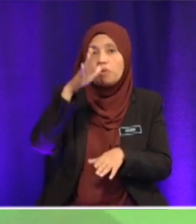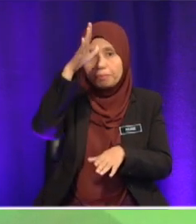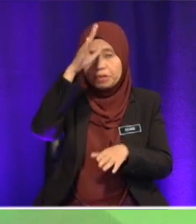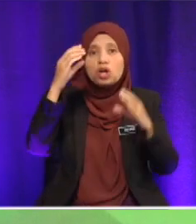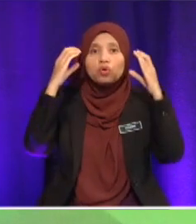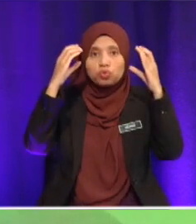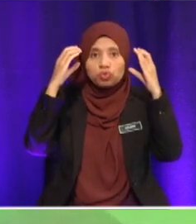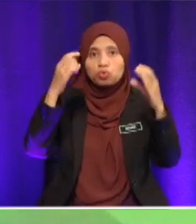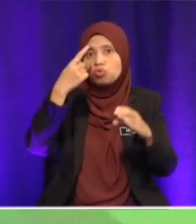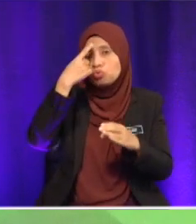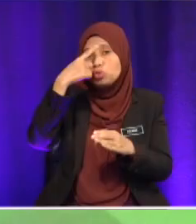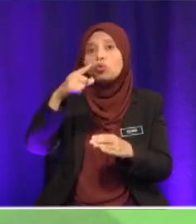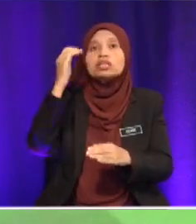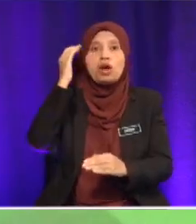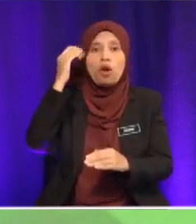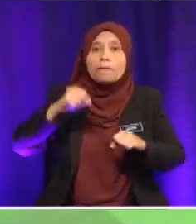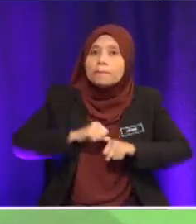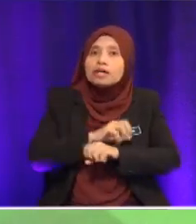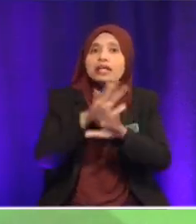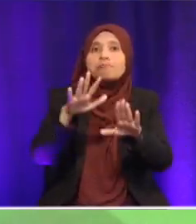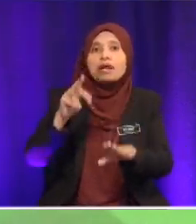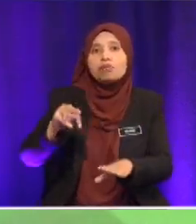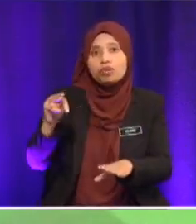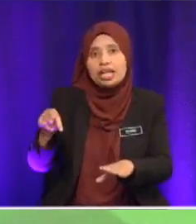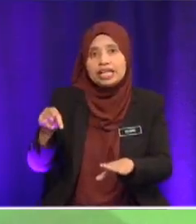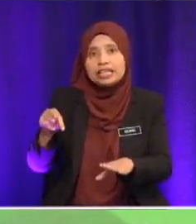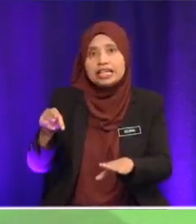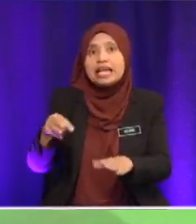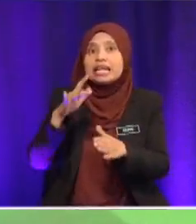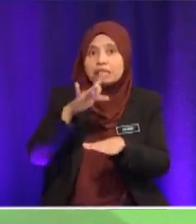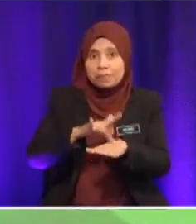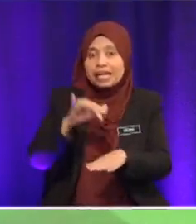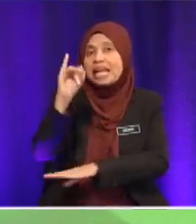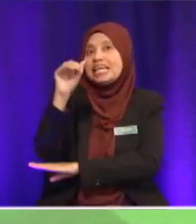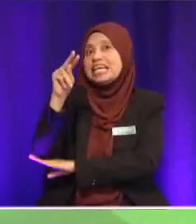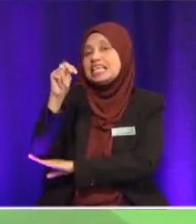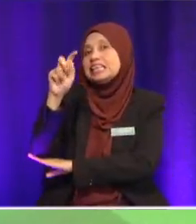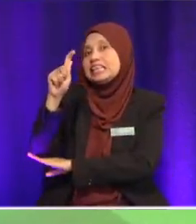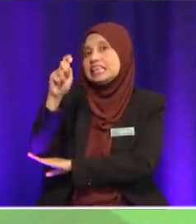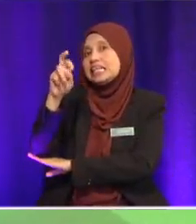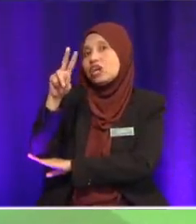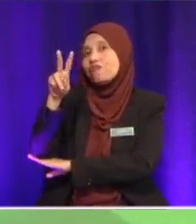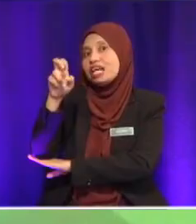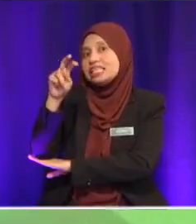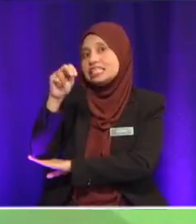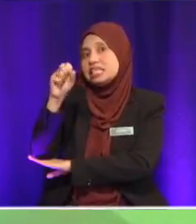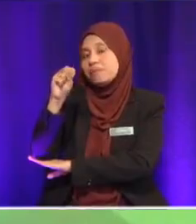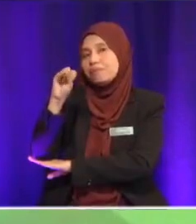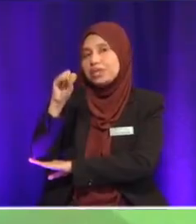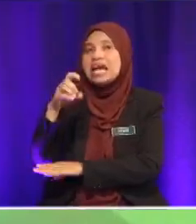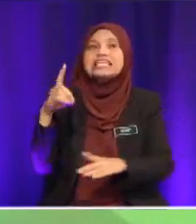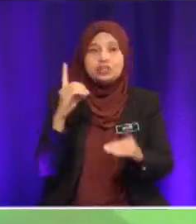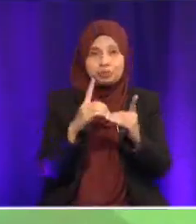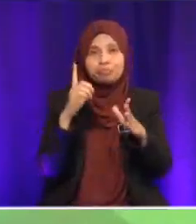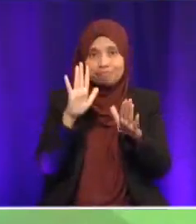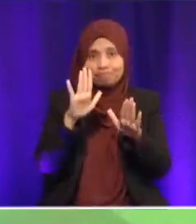untuk mengetahui perkembangan murid-muri sebelum kita buat apa tadi dipanggil intervensi kan Oke kita kembali jangan lupa di sini